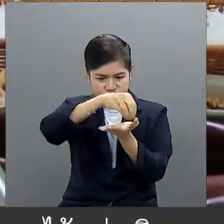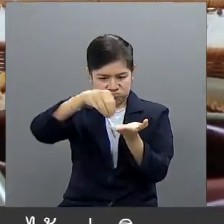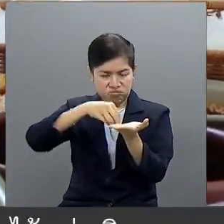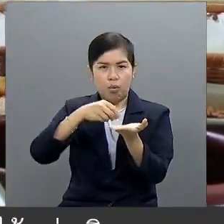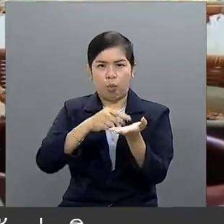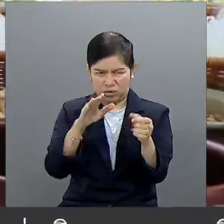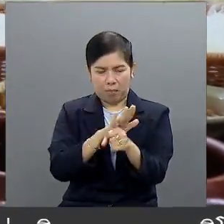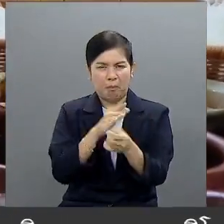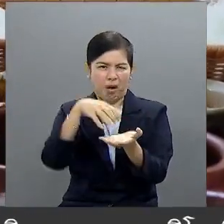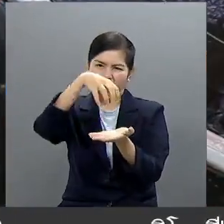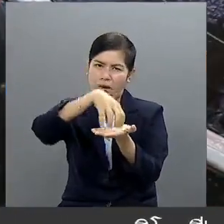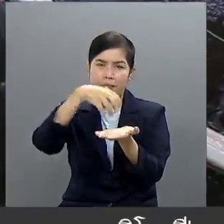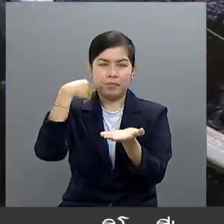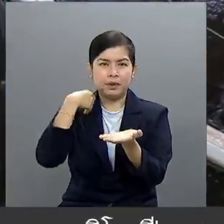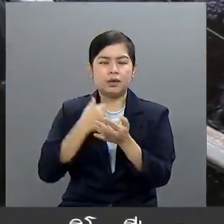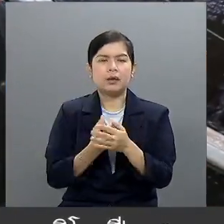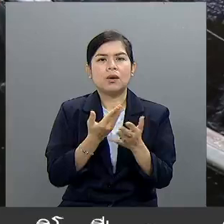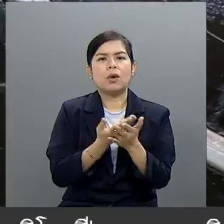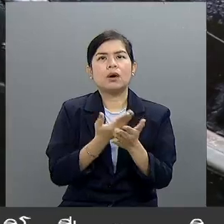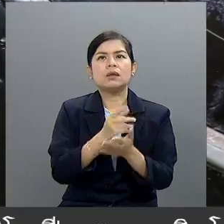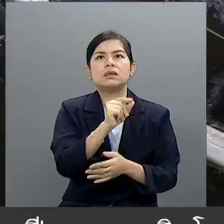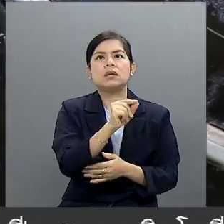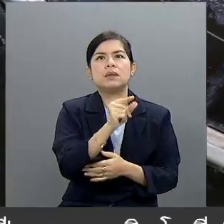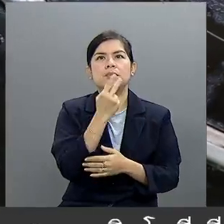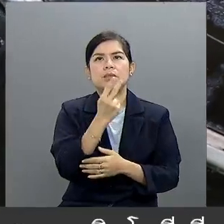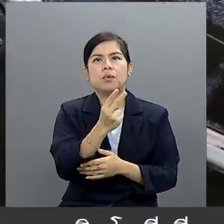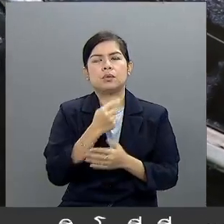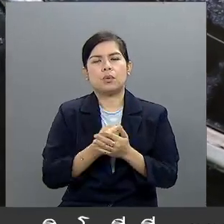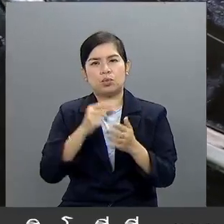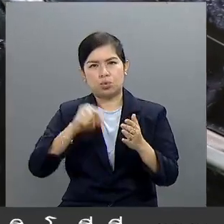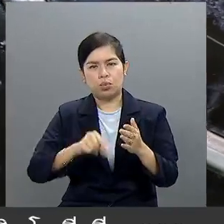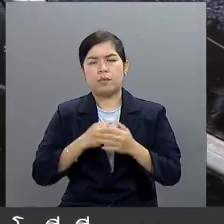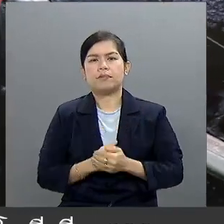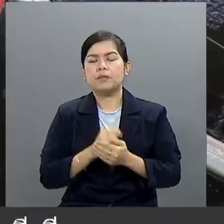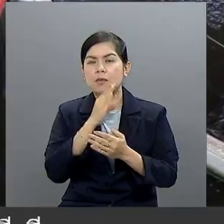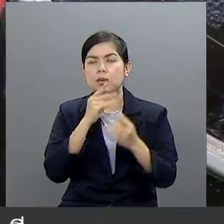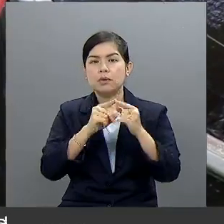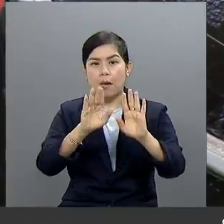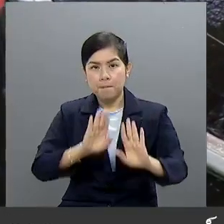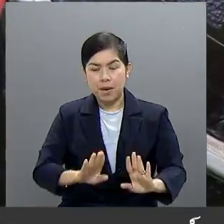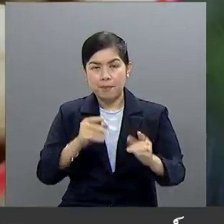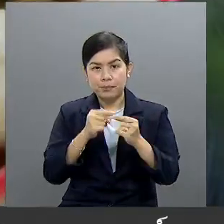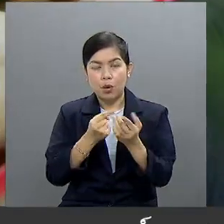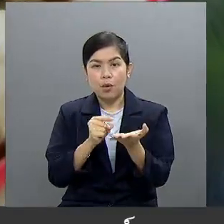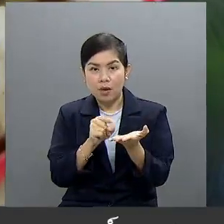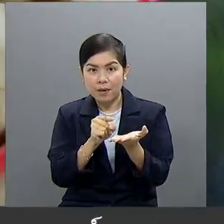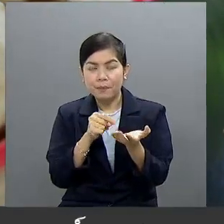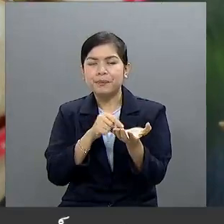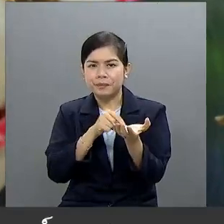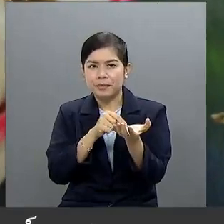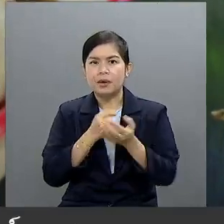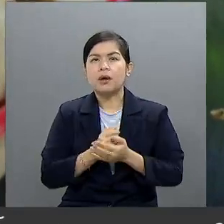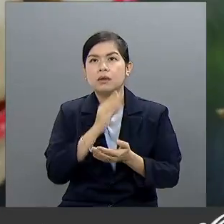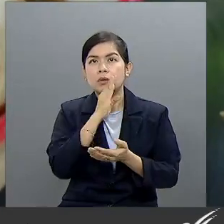ณไปกินน่ะคุณจ่าย20บาทคุณจะรู้สึกคุ้มแน่นอนแต่ถ้าเกิดว่าเป็นก๋วยเตี๋ยวแบบต้มยำชามปกติเนี่ยเขาจะขายแบบ40